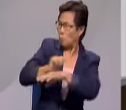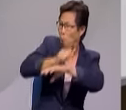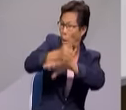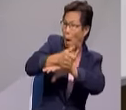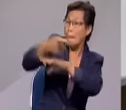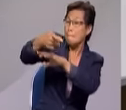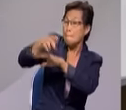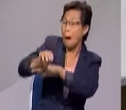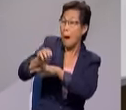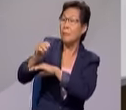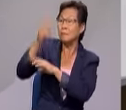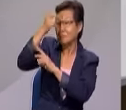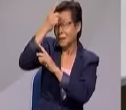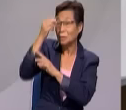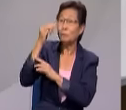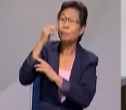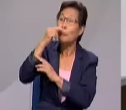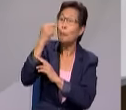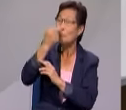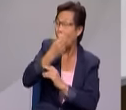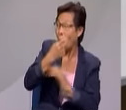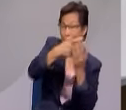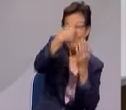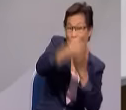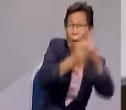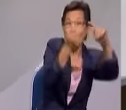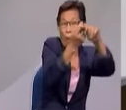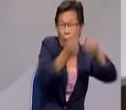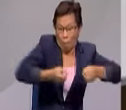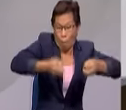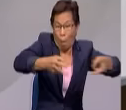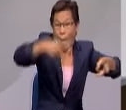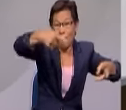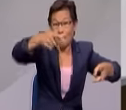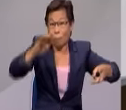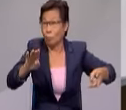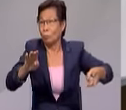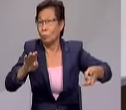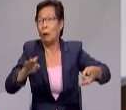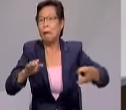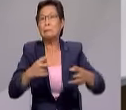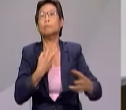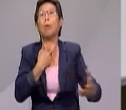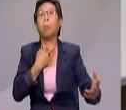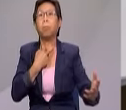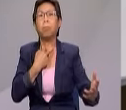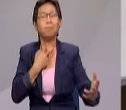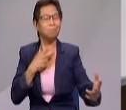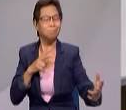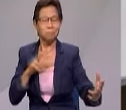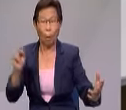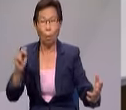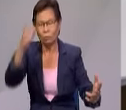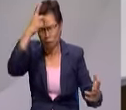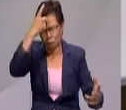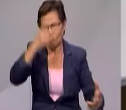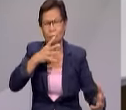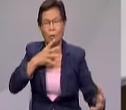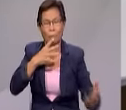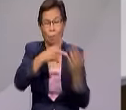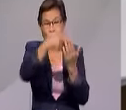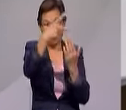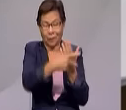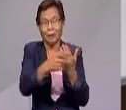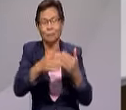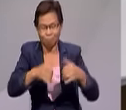Perdana Menteri Datuk Seri Najib Tun Razak bahawa projek pembinaan lebuh raya Pen Borneo terbengkalai. Tegas Datuk Seri Syafiq, projek itu